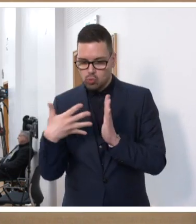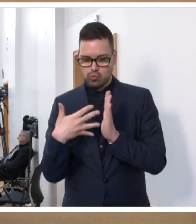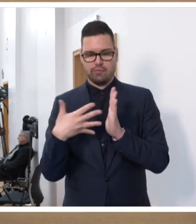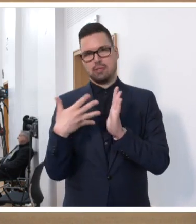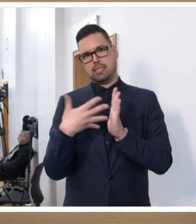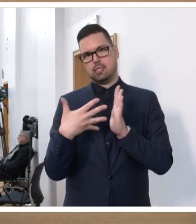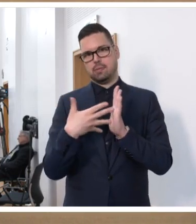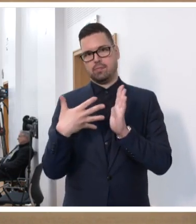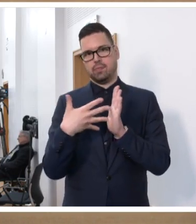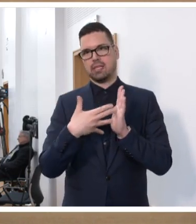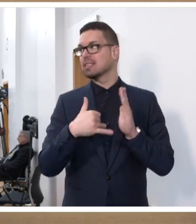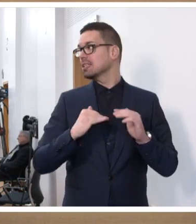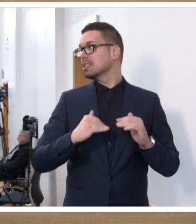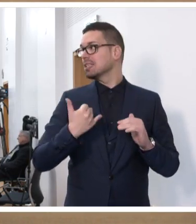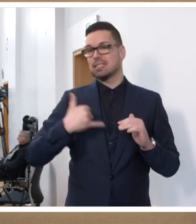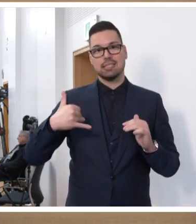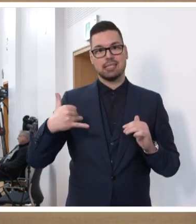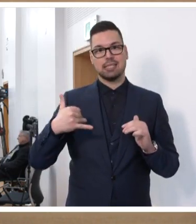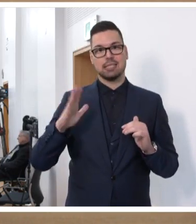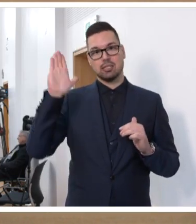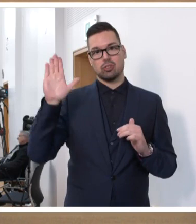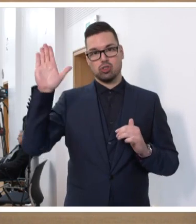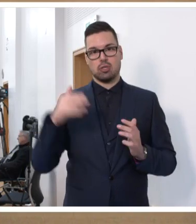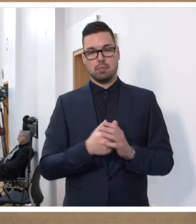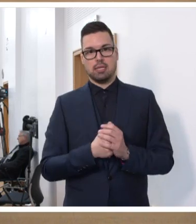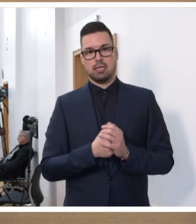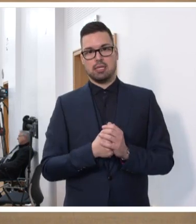damit möglichst jede Stimme jedes Saarländers auch im Parlament